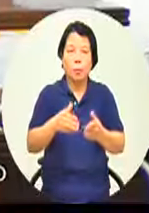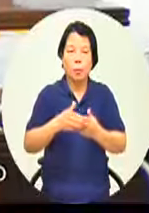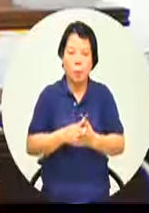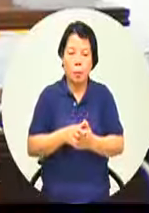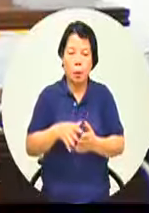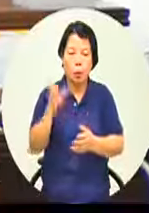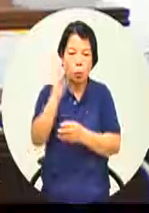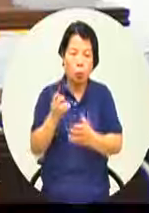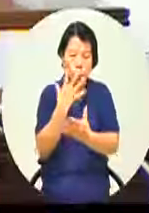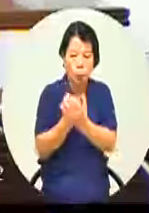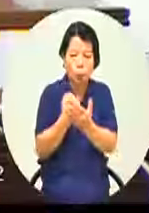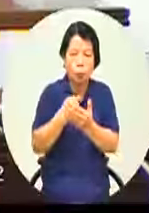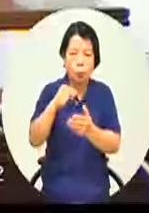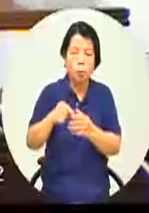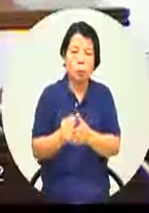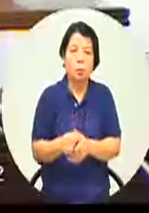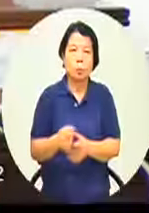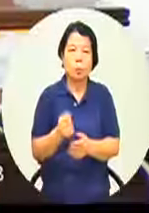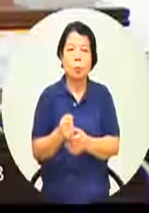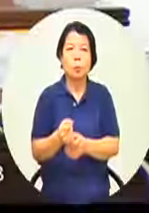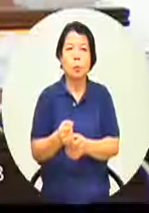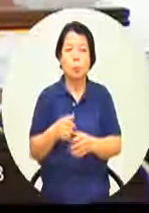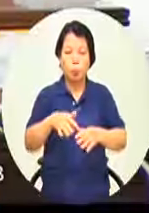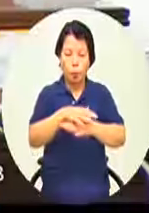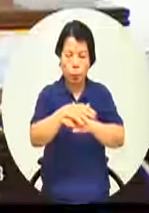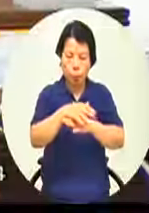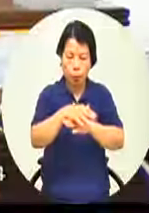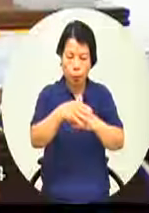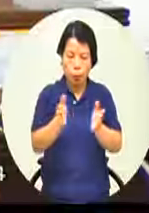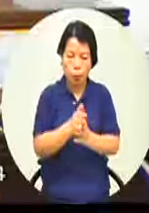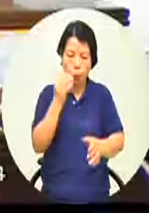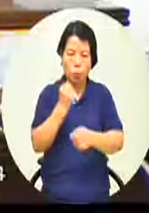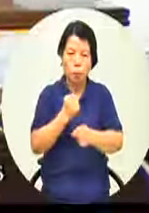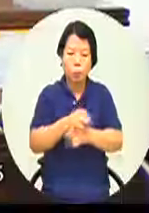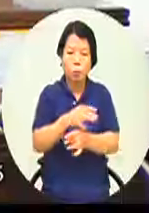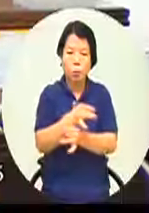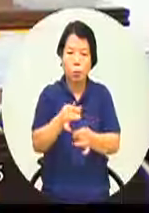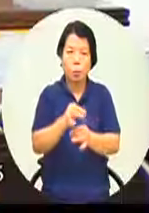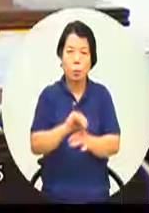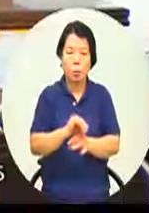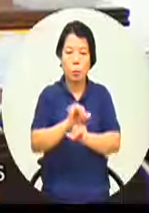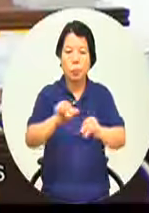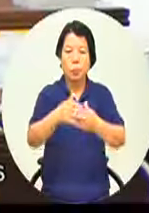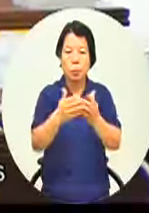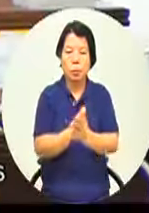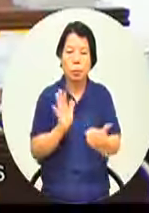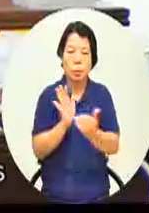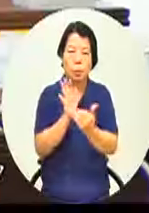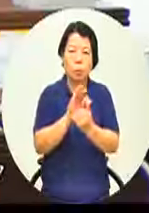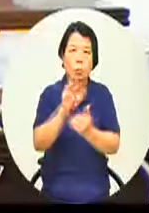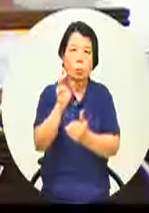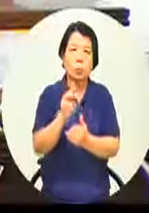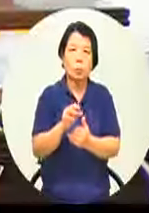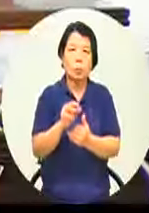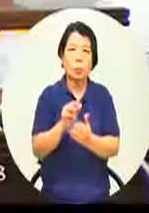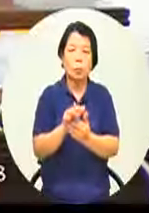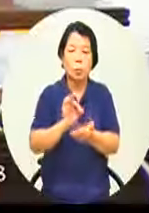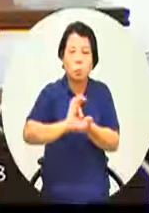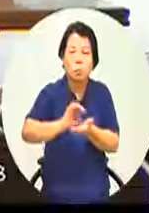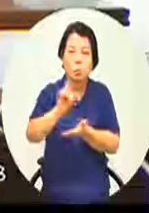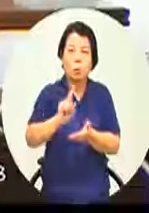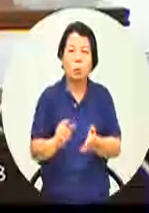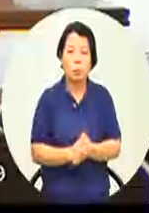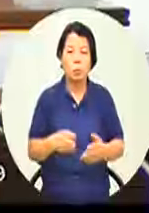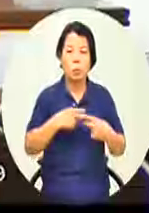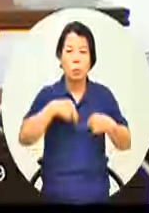水的功能。那这个造土呢，我们称它叫做 SECO， 它这个防水的应用其实蔡